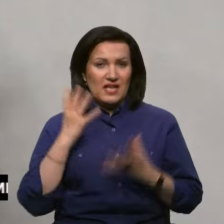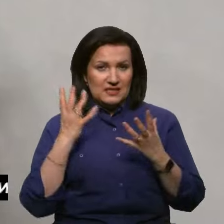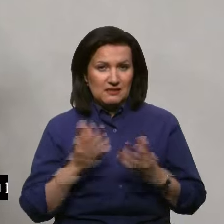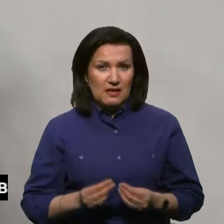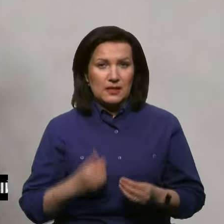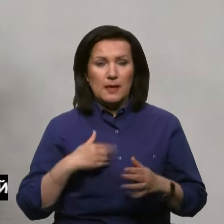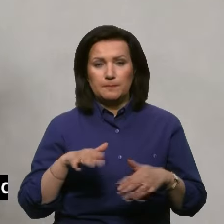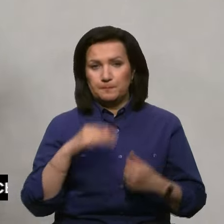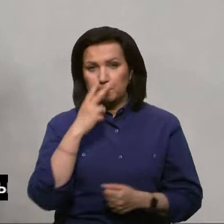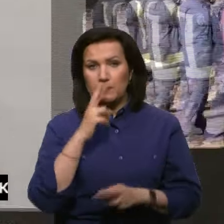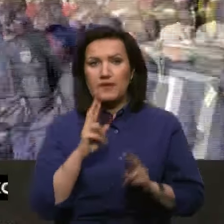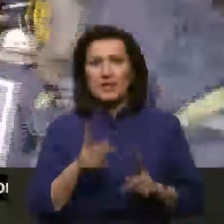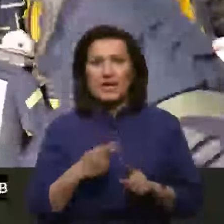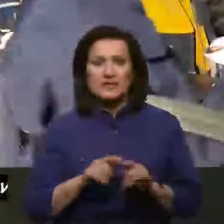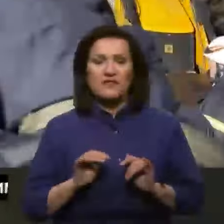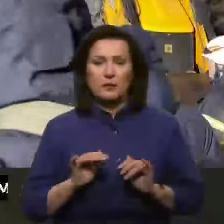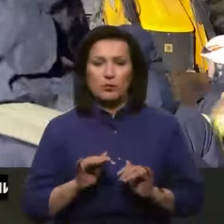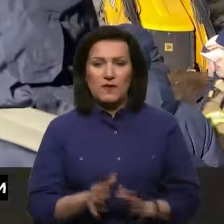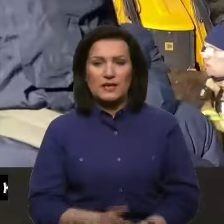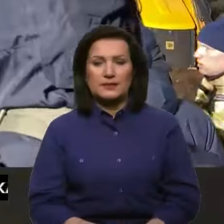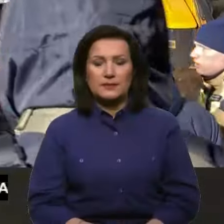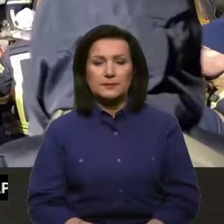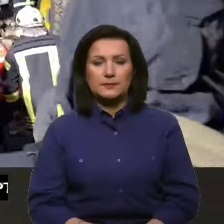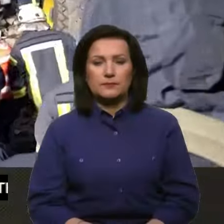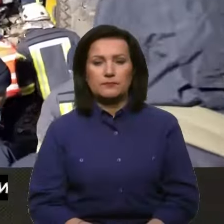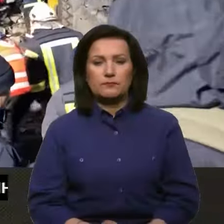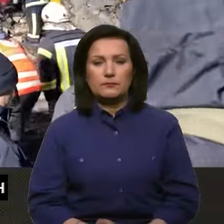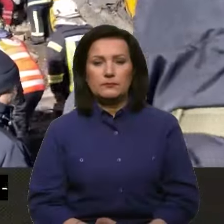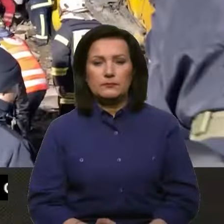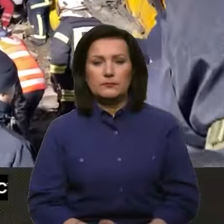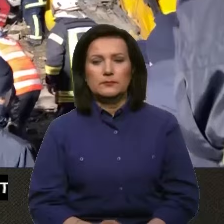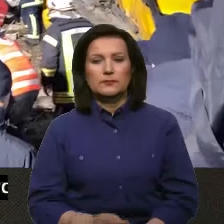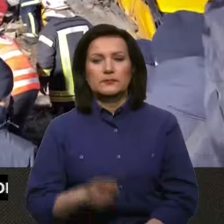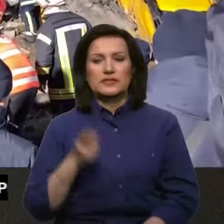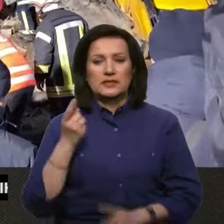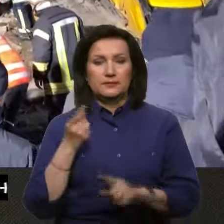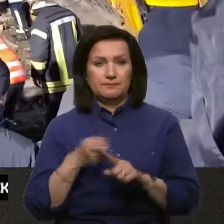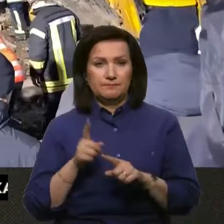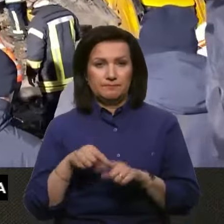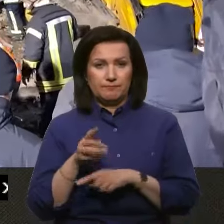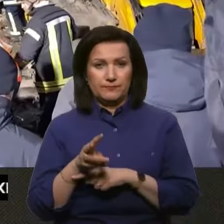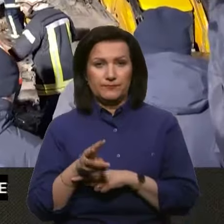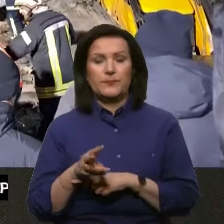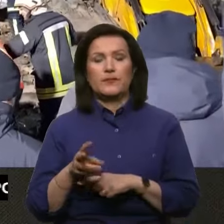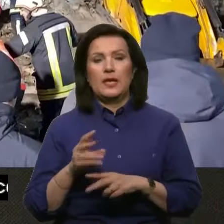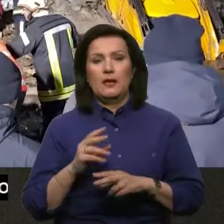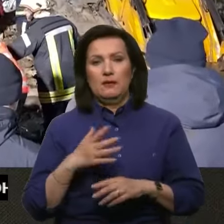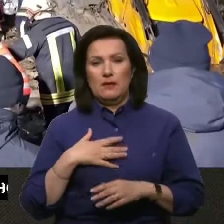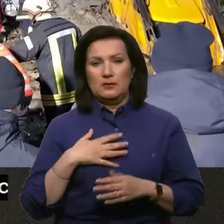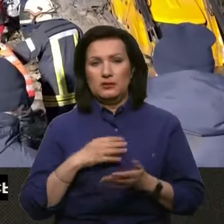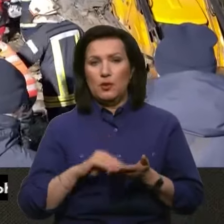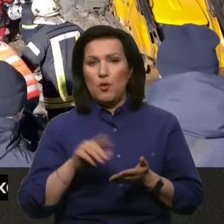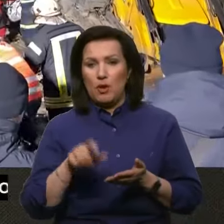Я пропоную подивитися, як це відбувається. Ось ці кадри зафіксували мої колеги. Власне, тут рятувальники